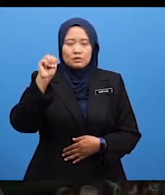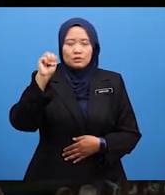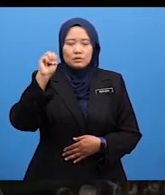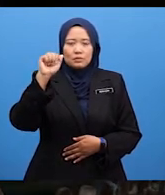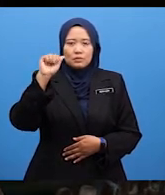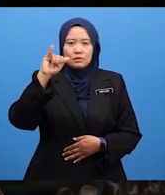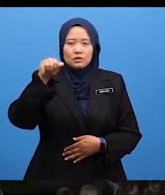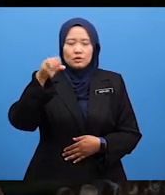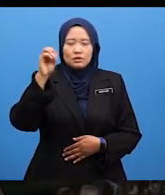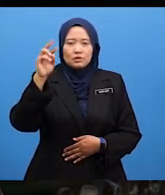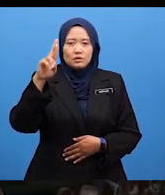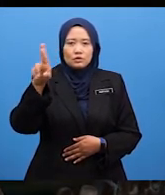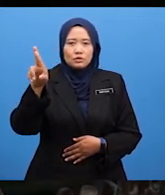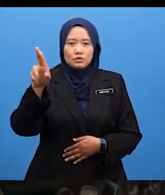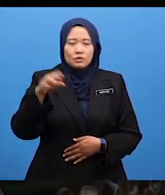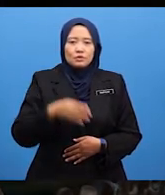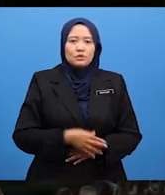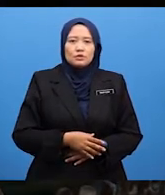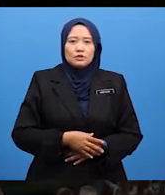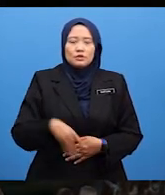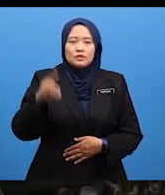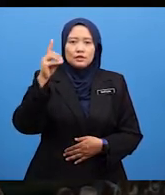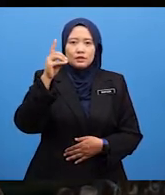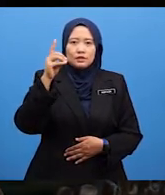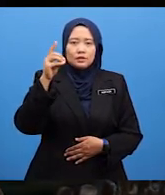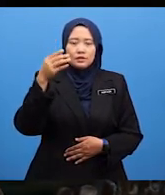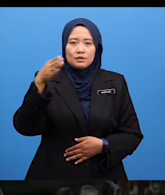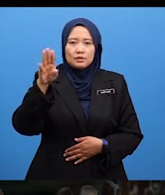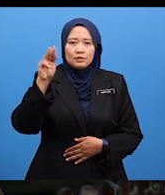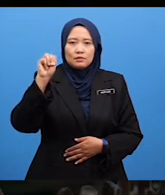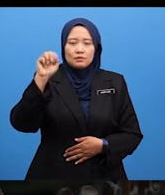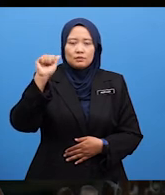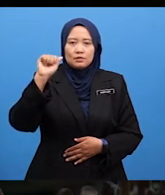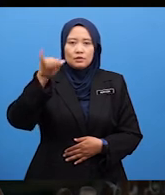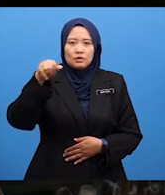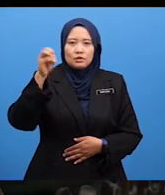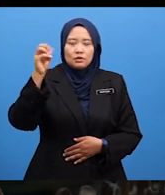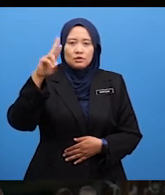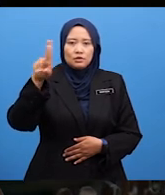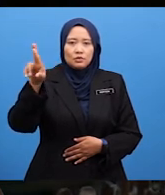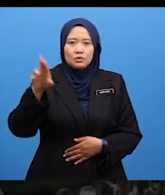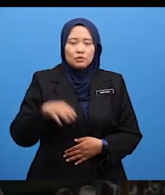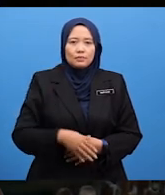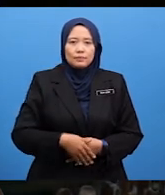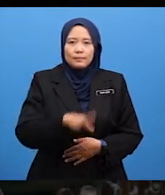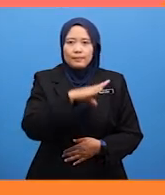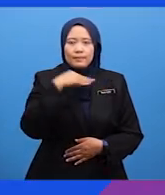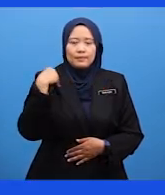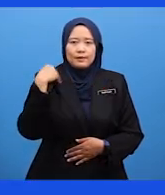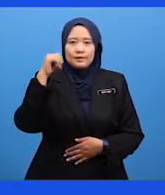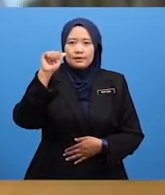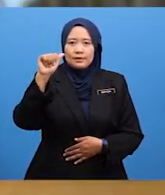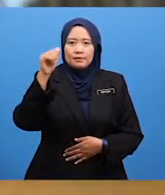Jadi kita akan ke bahagian seterusnya, iaitu latihan memainkan lagu-lagu tradisional menggunakan gambus.